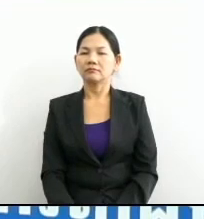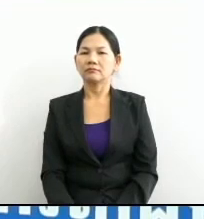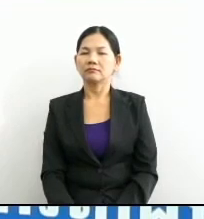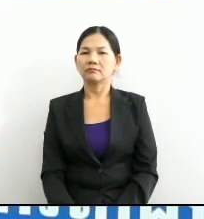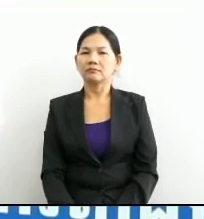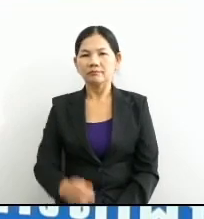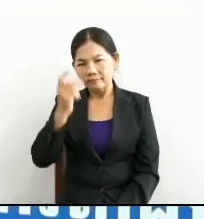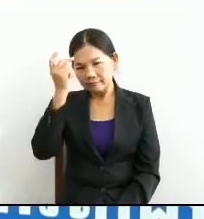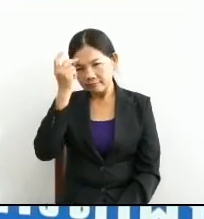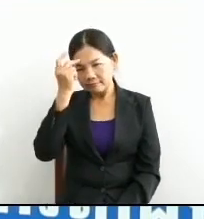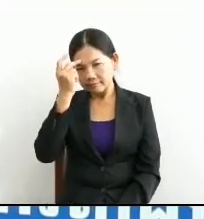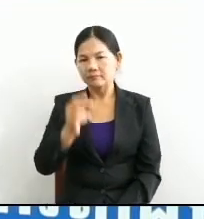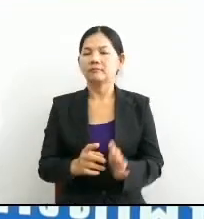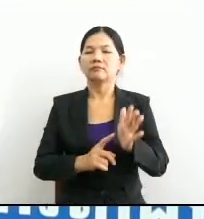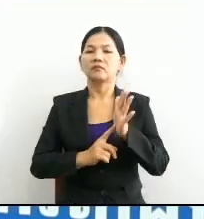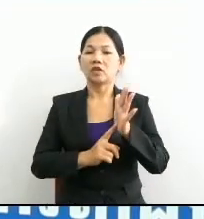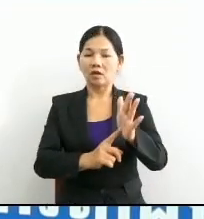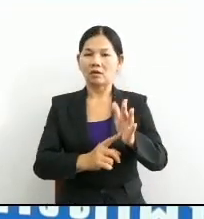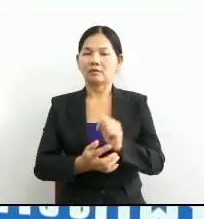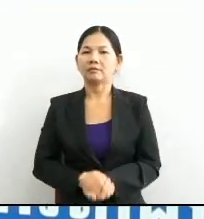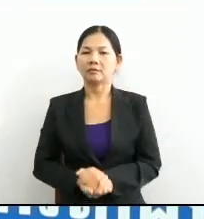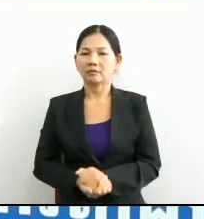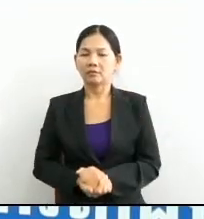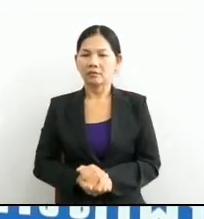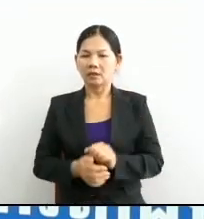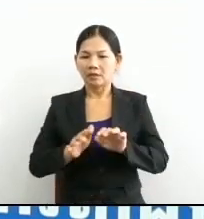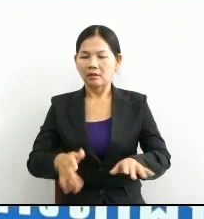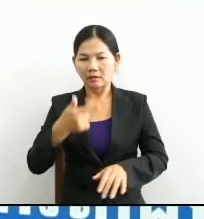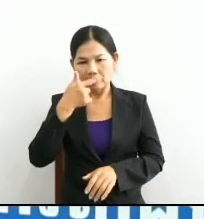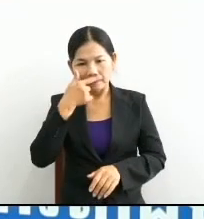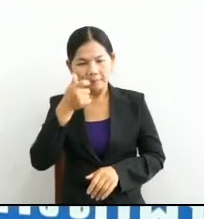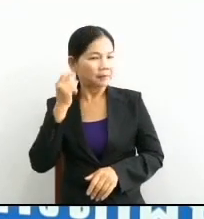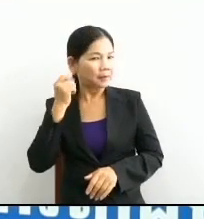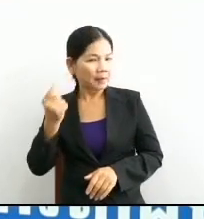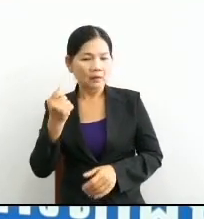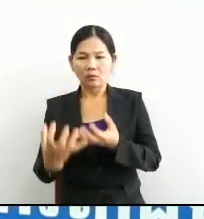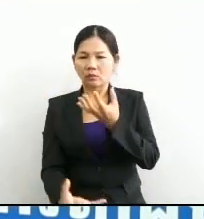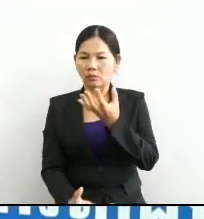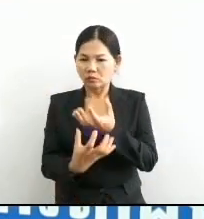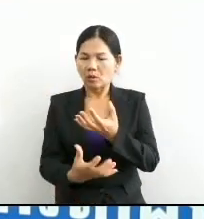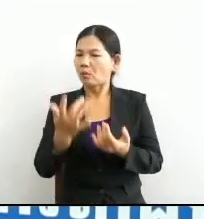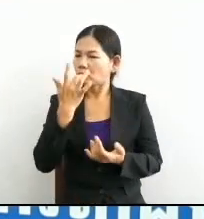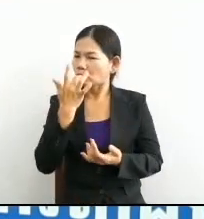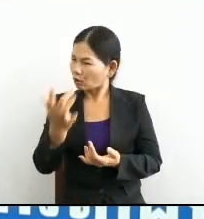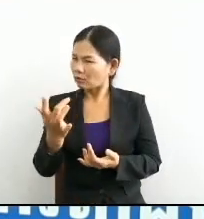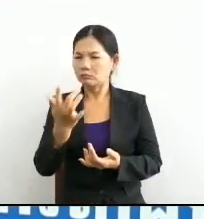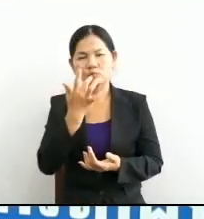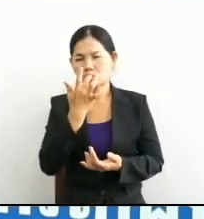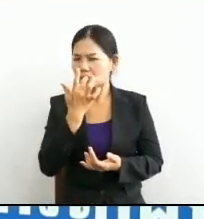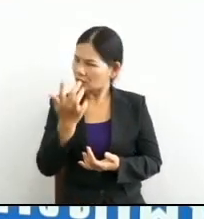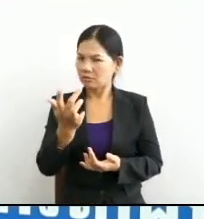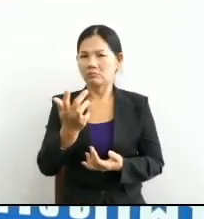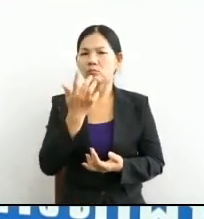Con cất mình tí. Ôi ta hoa thè. Con nặng con slo chinh nhanh nha. Con thấy mình đông con đang chinh nhanh nha.